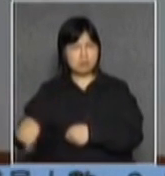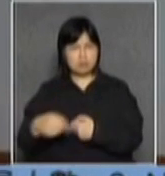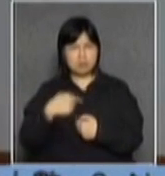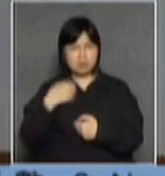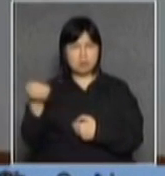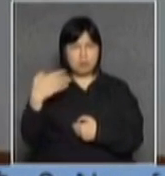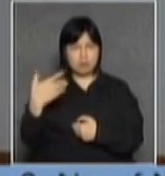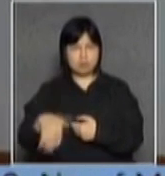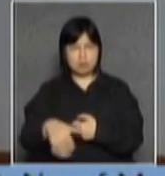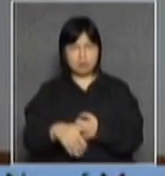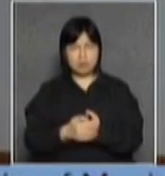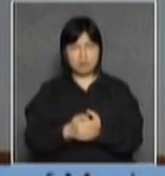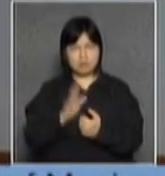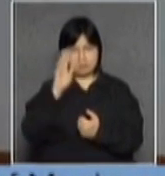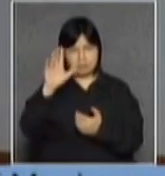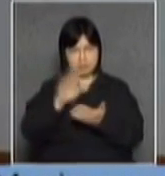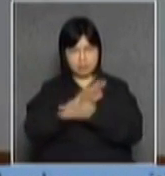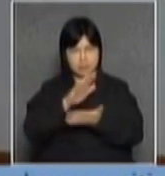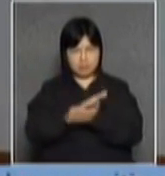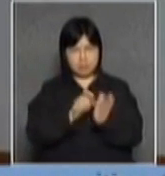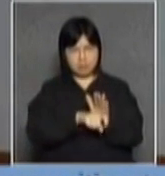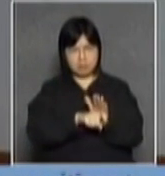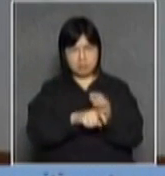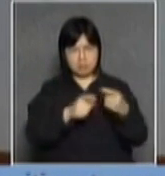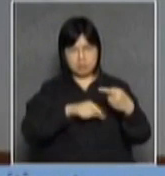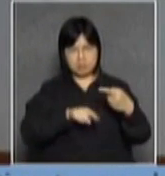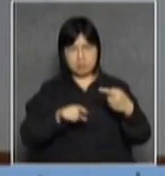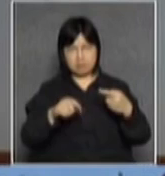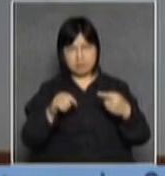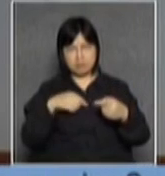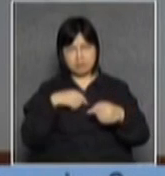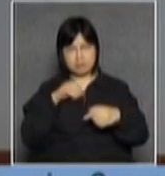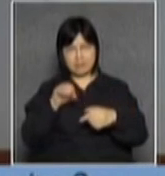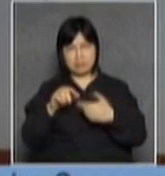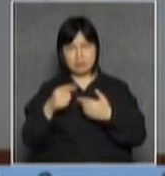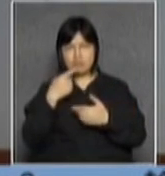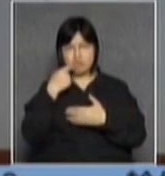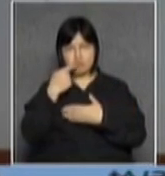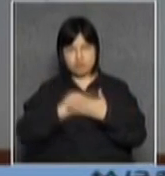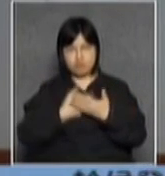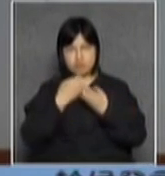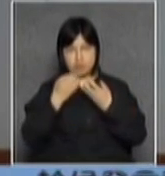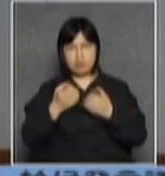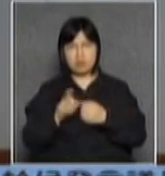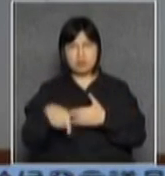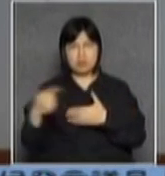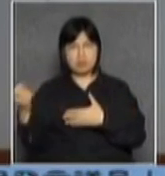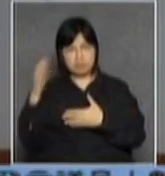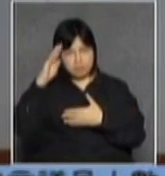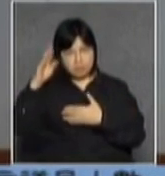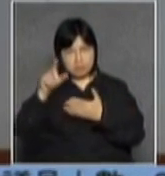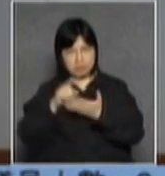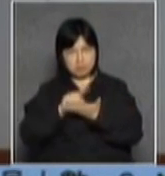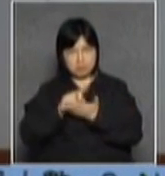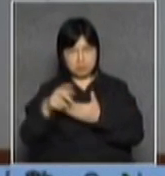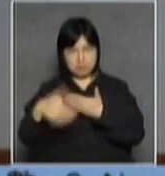話未來數年會累積約1000億元的赤字之外呢，佢就講啦，佢未來數年外